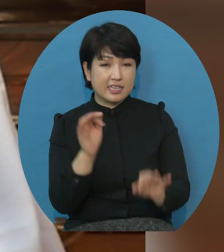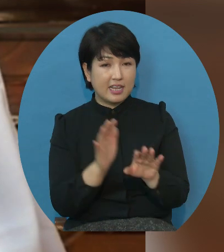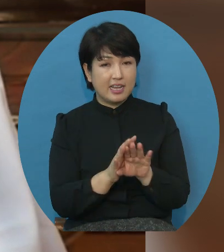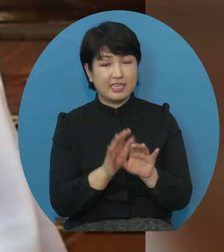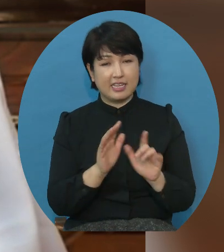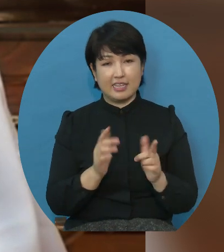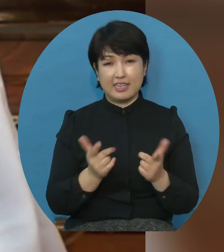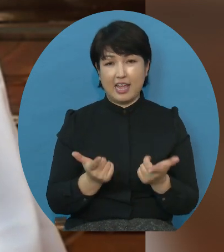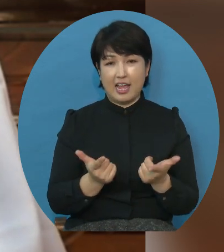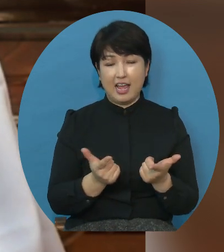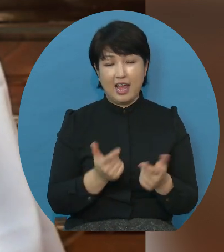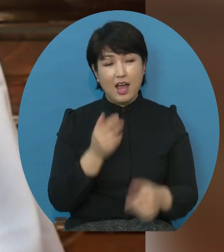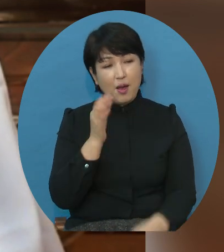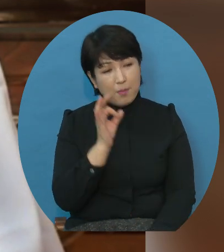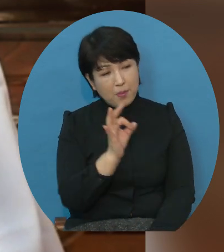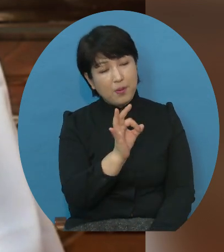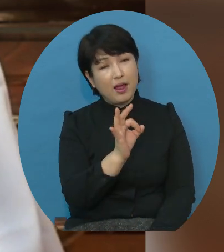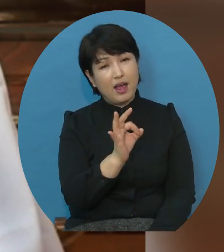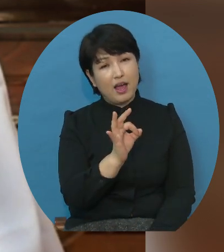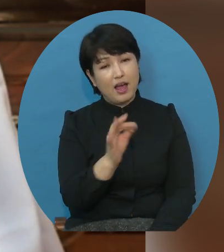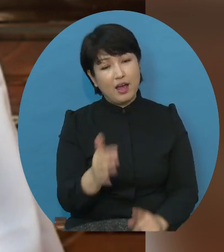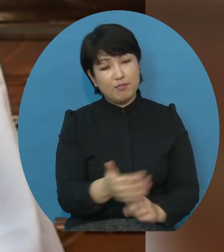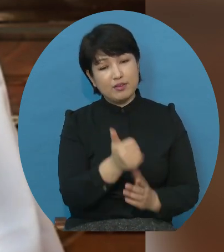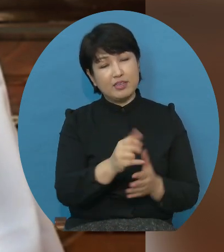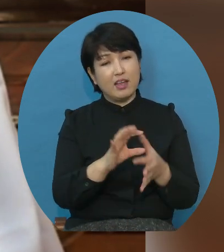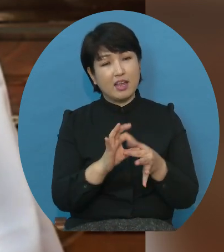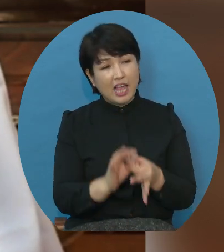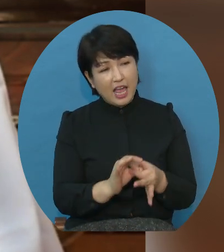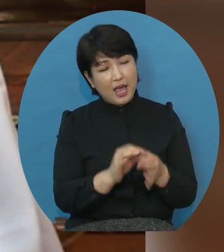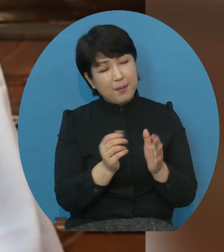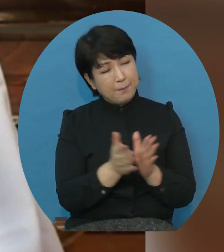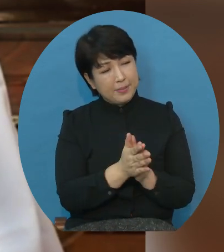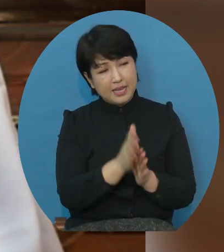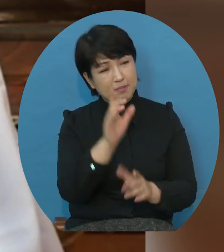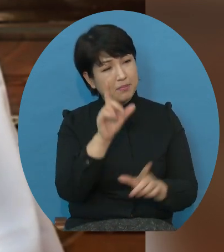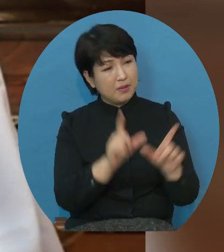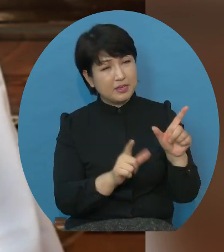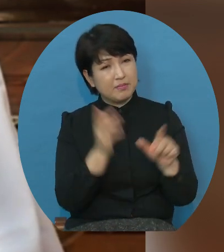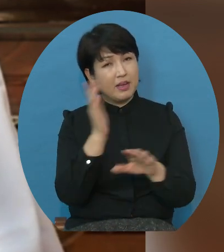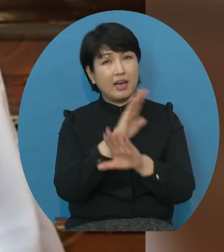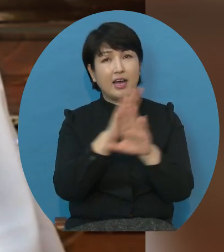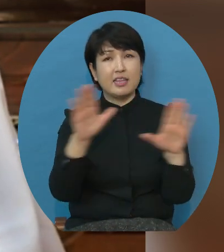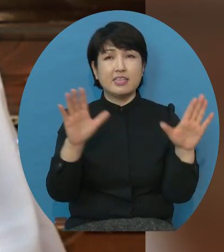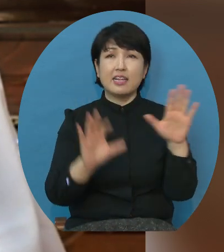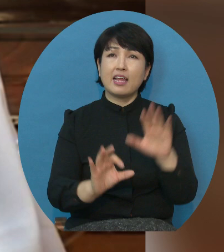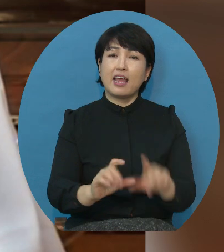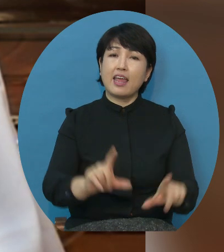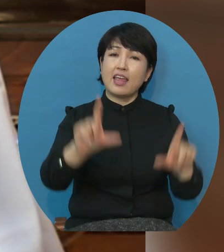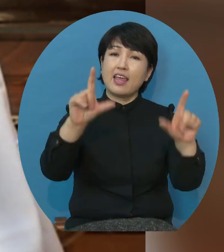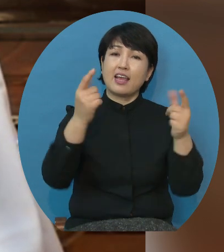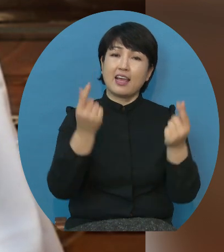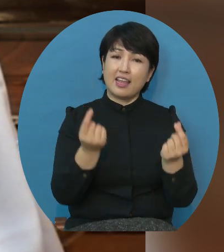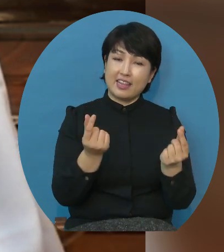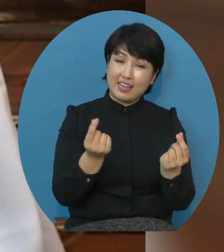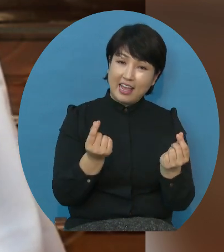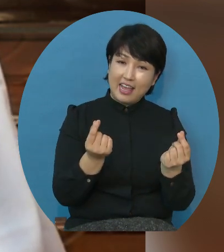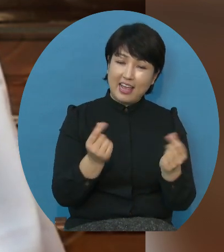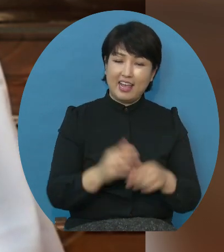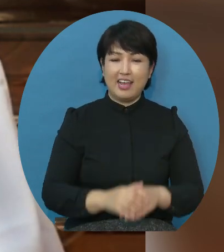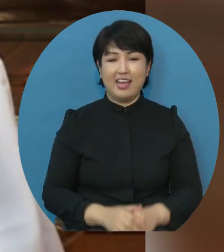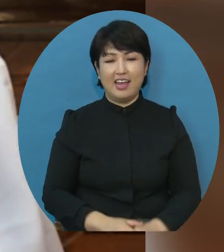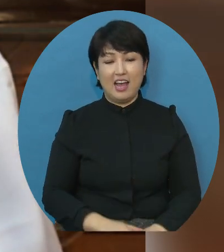가시지 않았다 보라 불타 에 빛나는 모습 하늘에 떠 있는 태양 과 같아